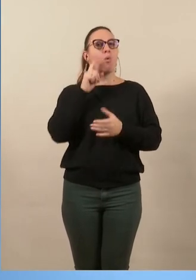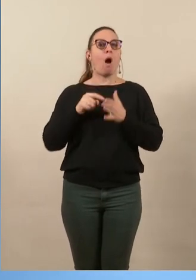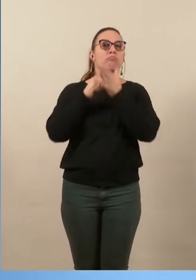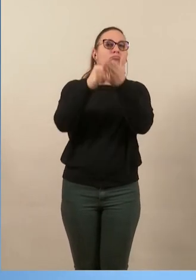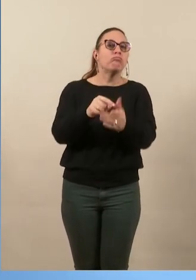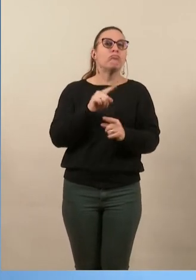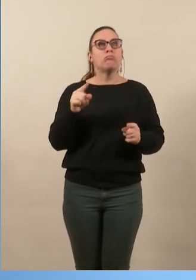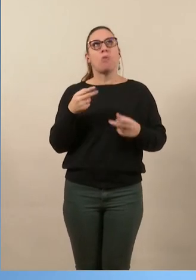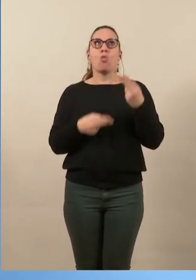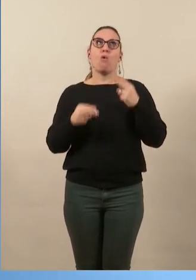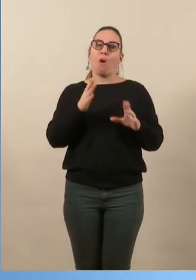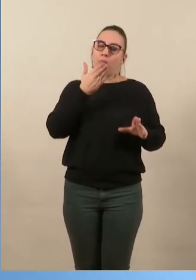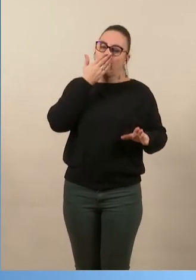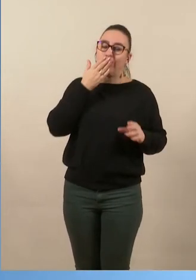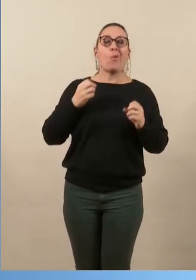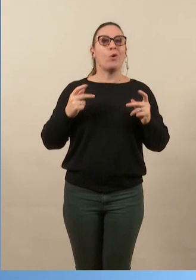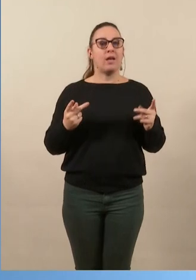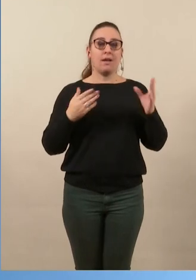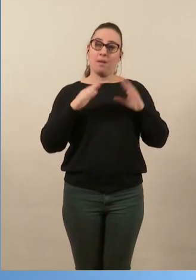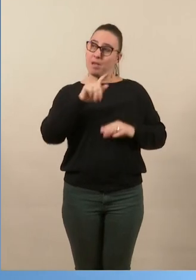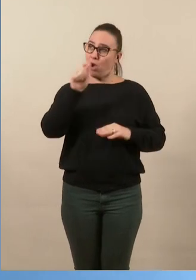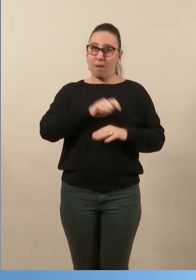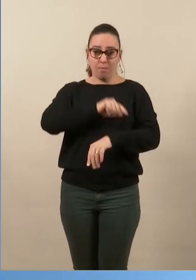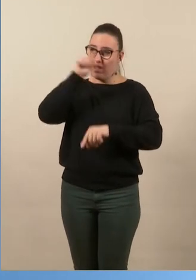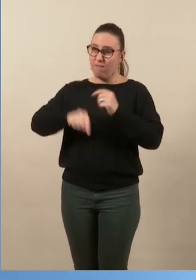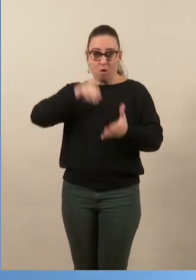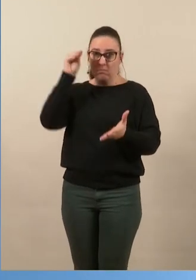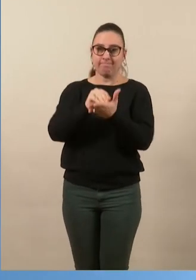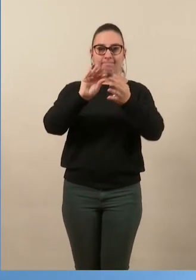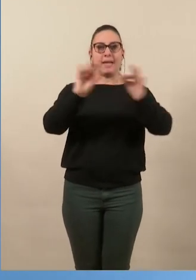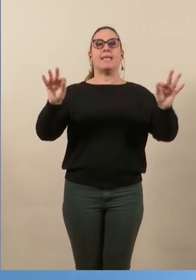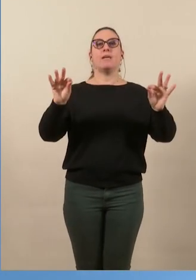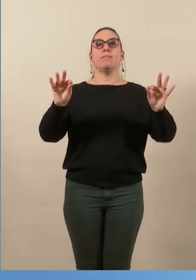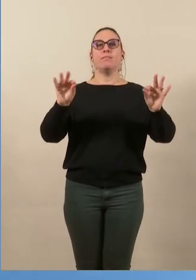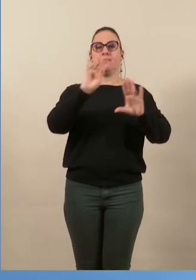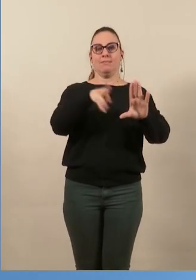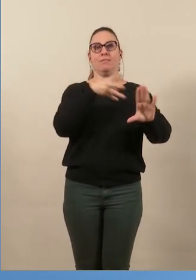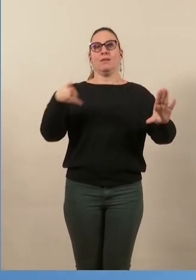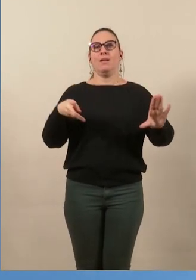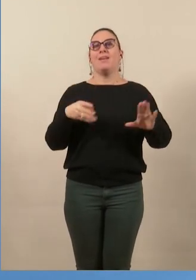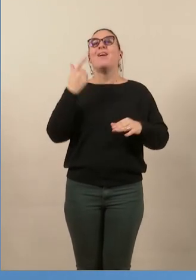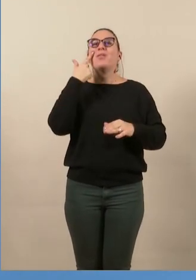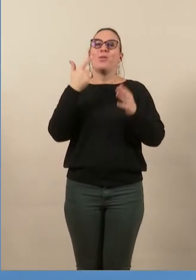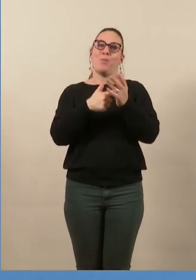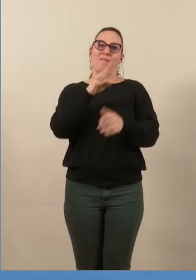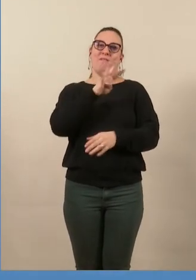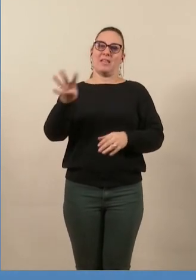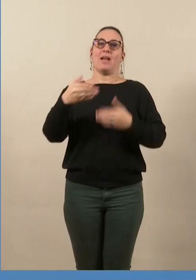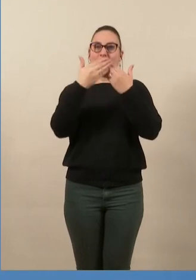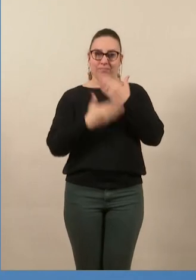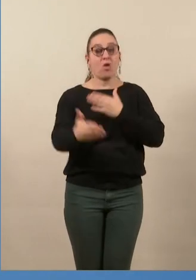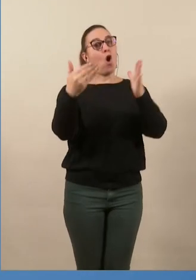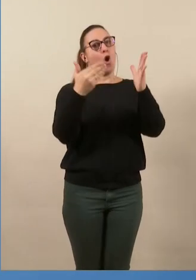novembre je peux comprendre mais ça reste une inscription obligatoire au budget que l'on va revoir là encore donc en 2024